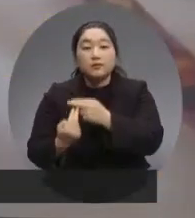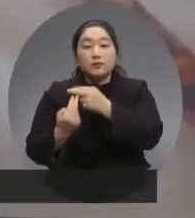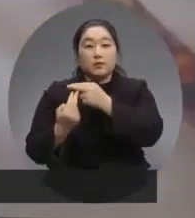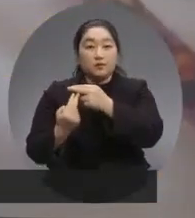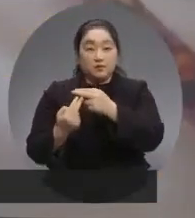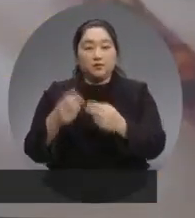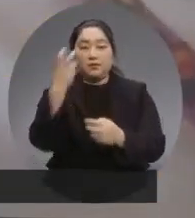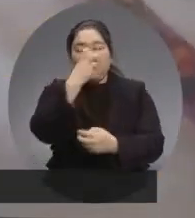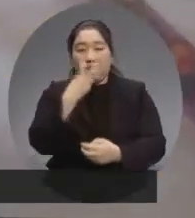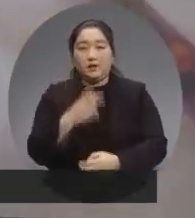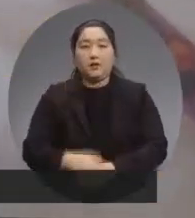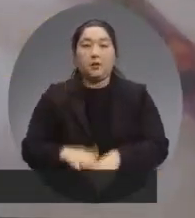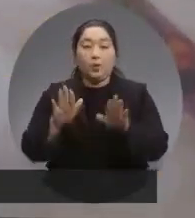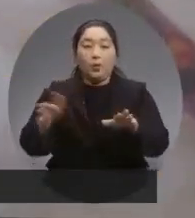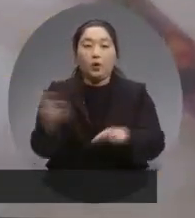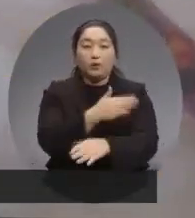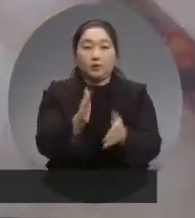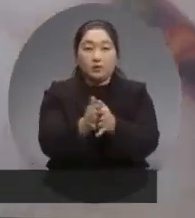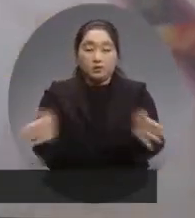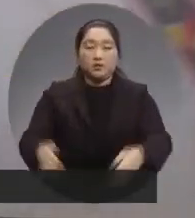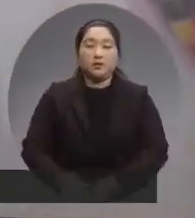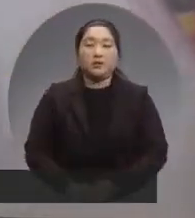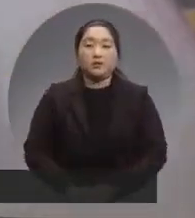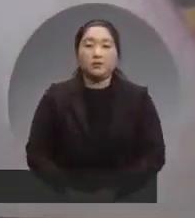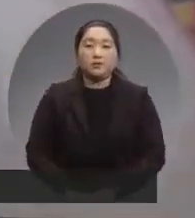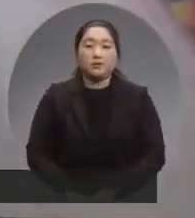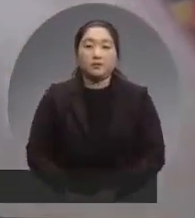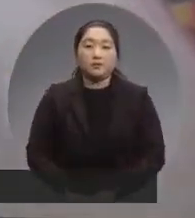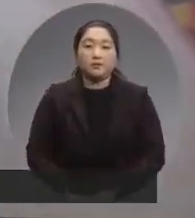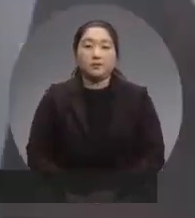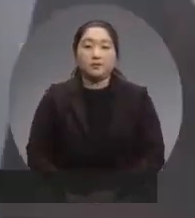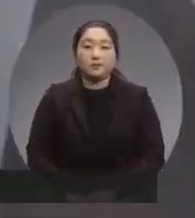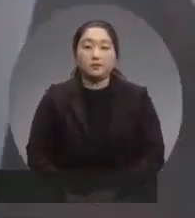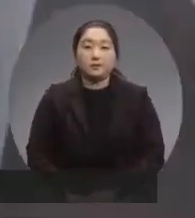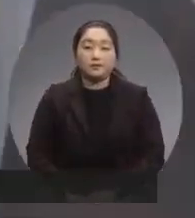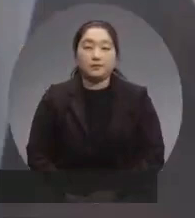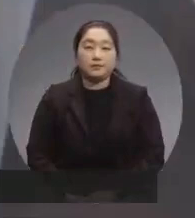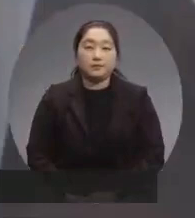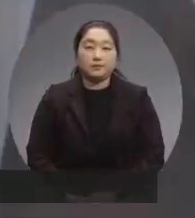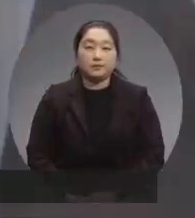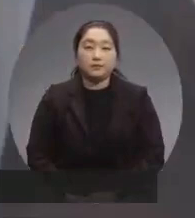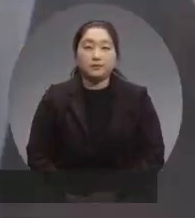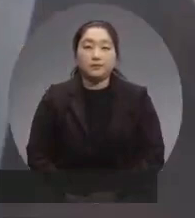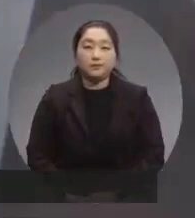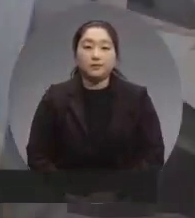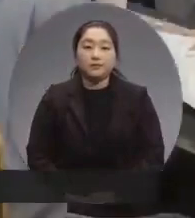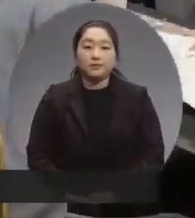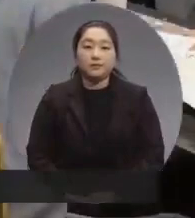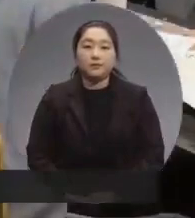핵심인데 당장 올해부터 시작됐습니다. 이지현 기자입니다.